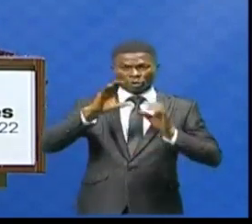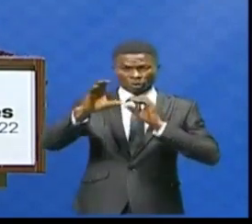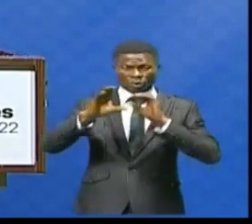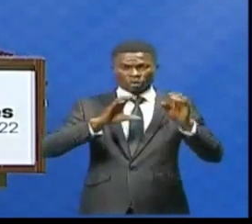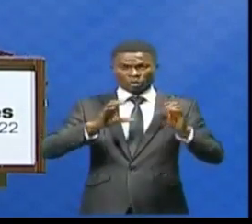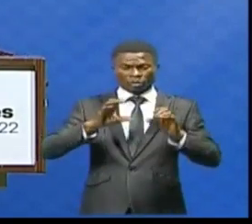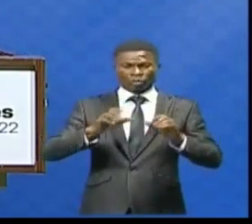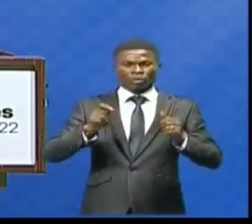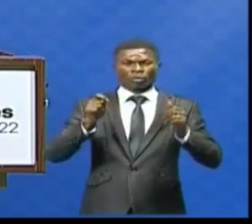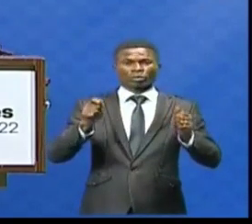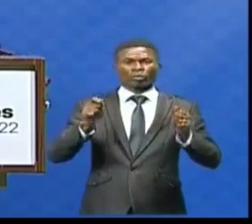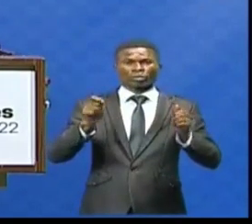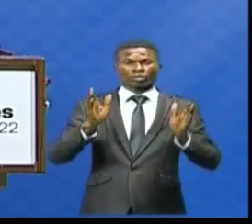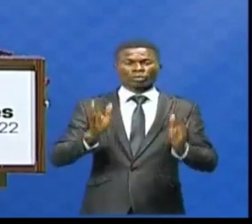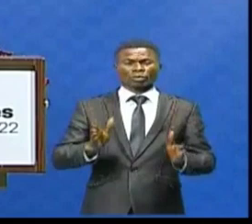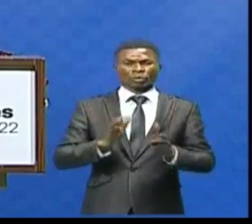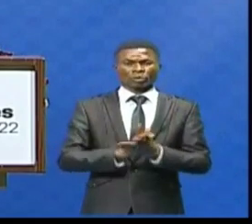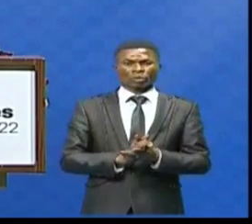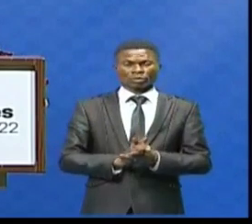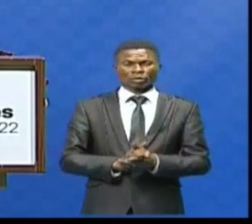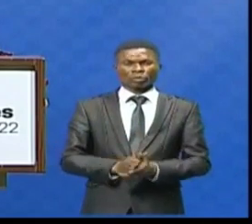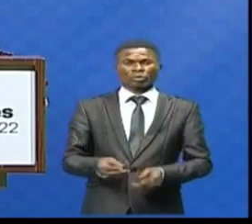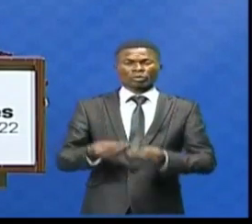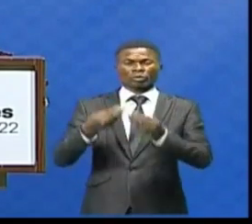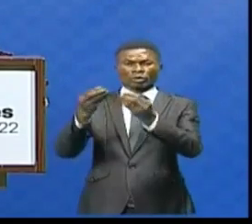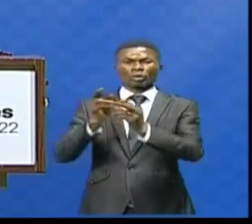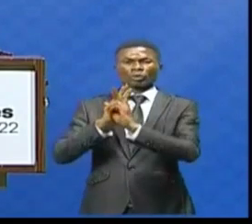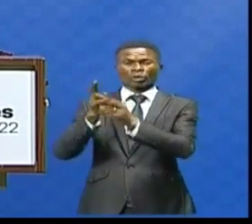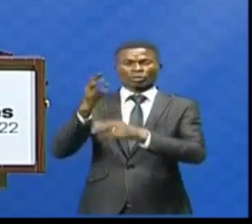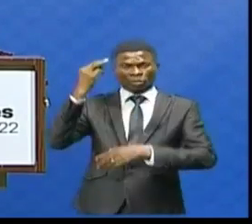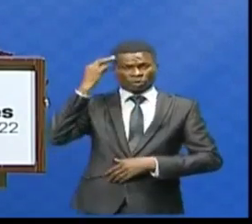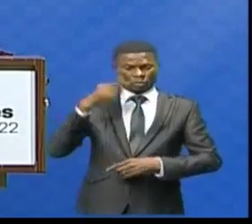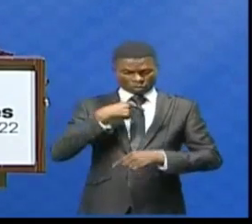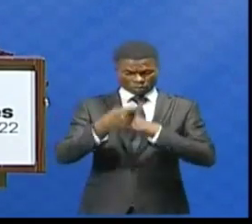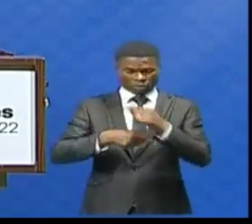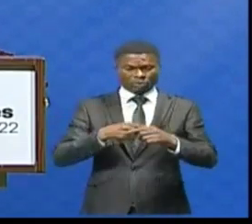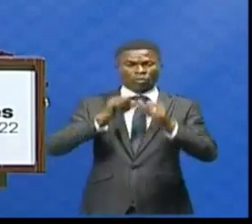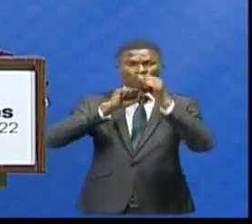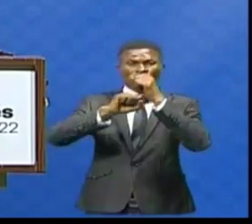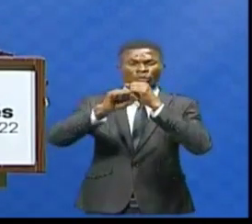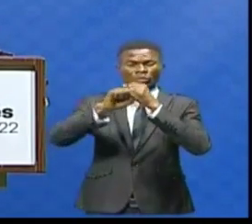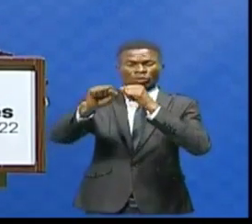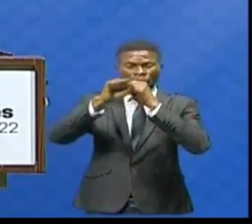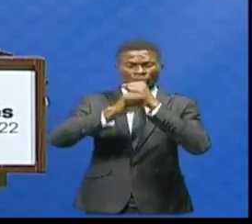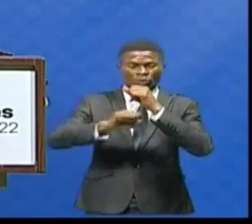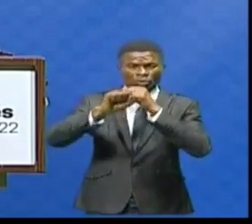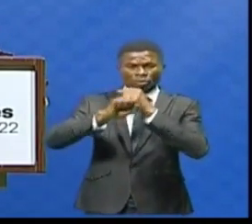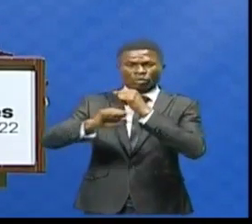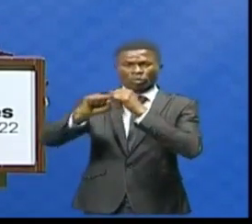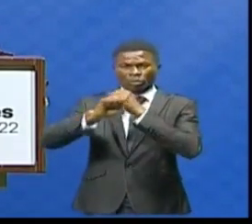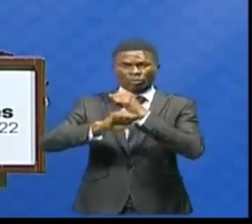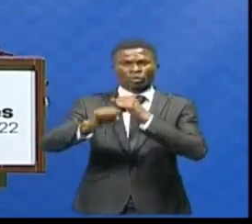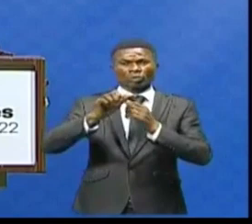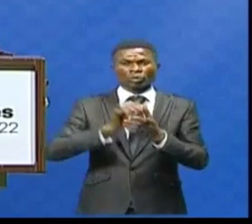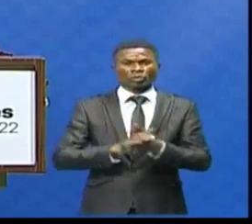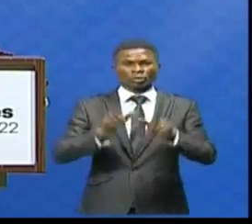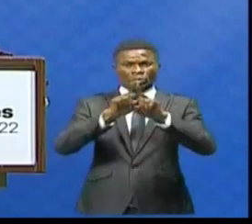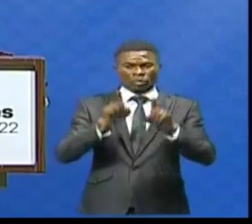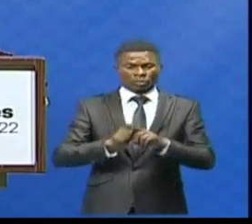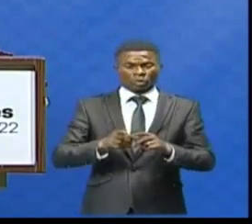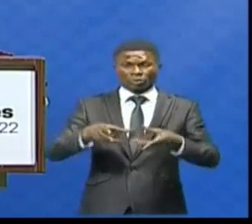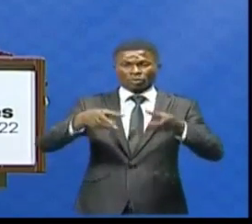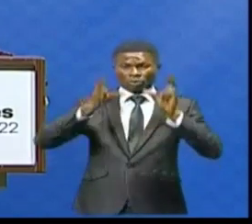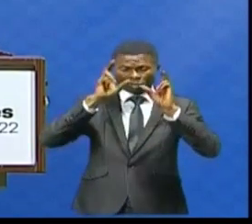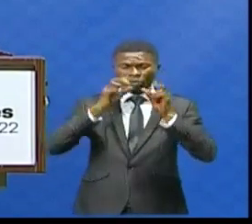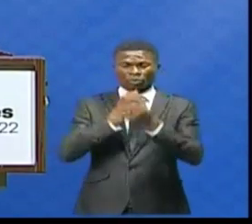et médias a fait part au conseil du lancement de la campagne de sensibilisation et de 20